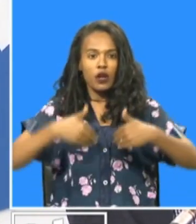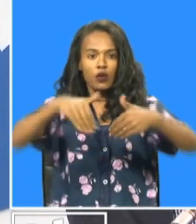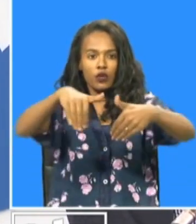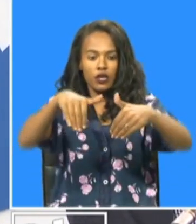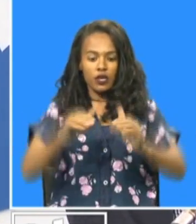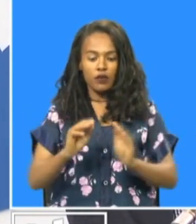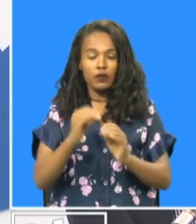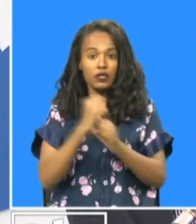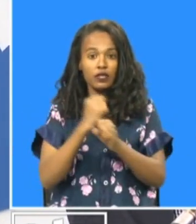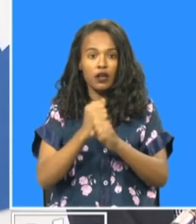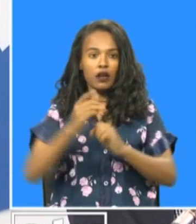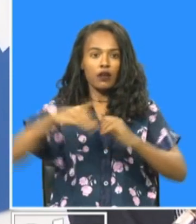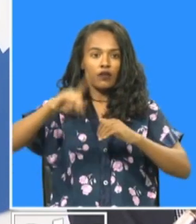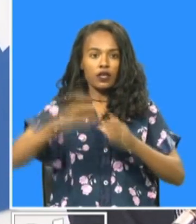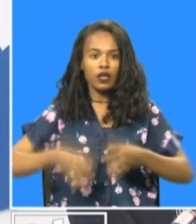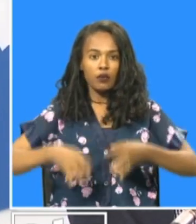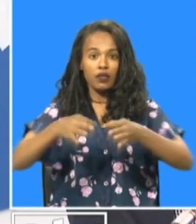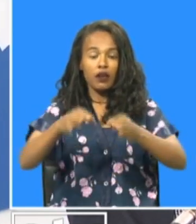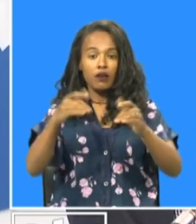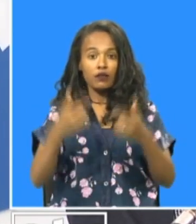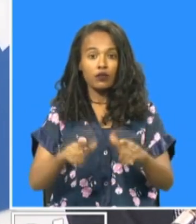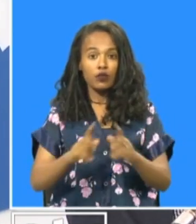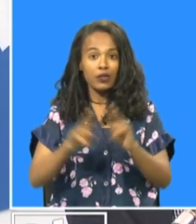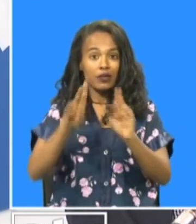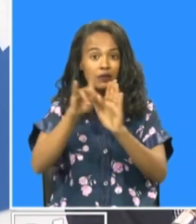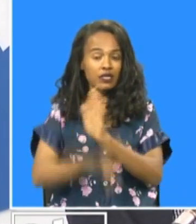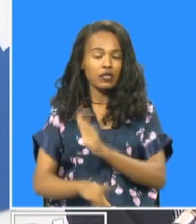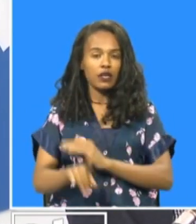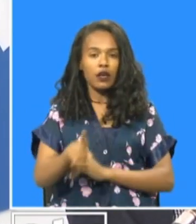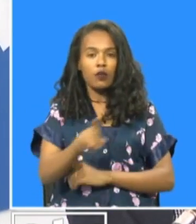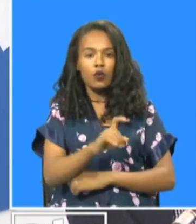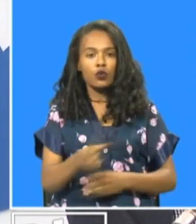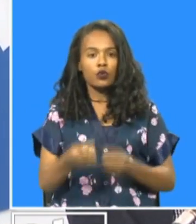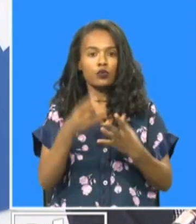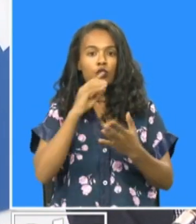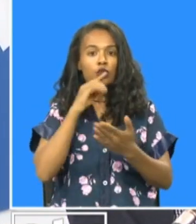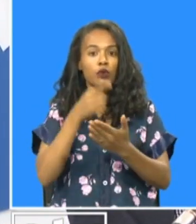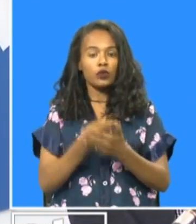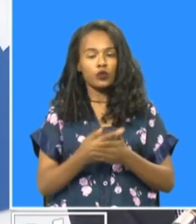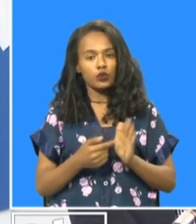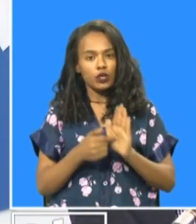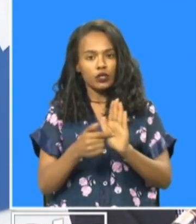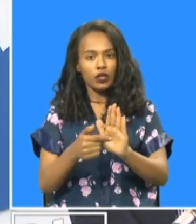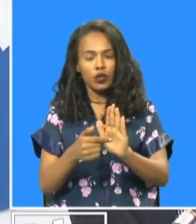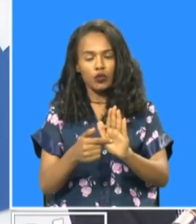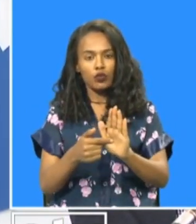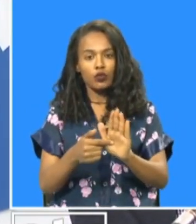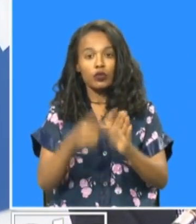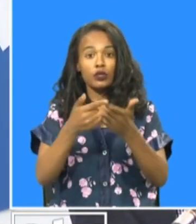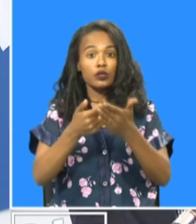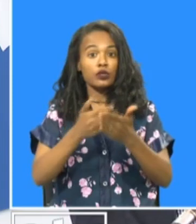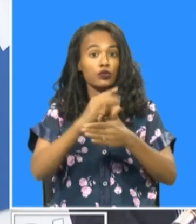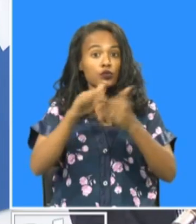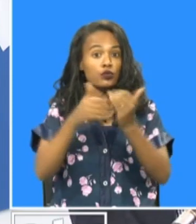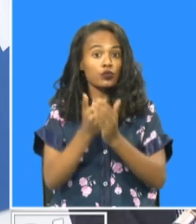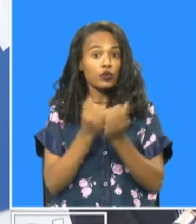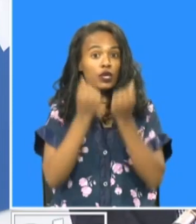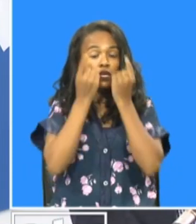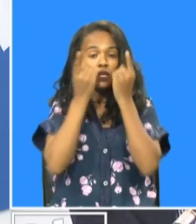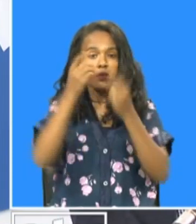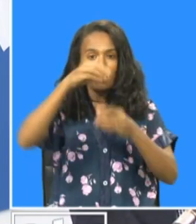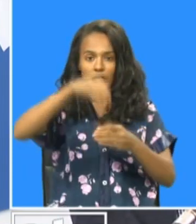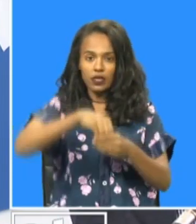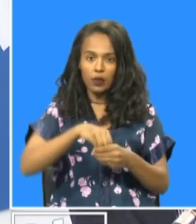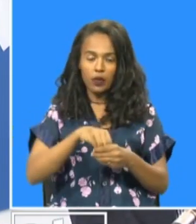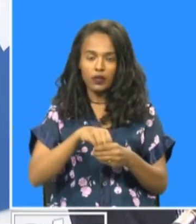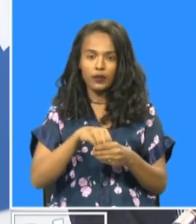ስራም ከፍተኛ የሆነ የመተላለፍ እድሉ በጣም ዝቅተኛ መሆኑ ብዙ መረጃዎች ያሳያሉ። እነዚህን ሁሉ ከግንዛቤ